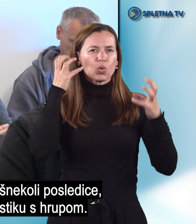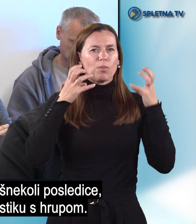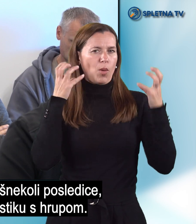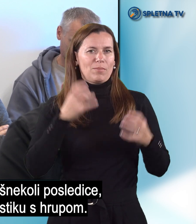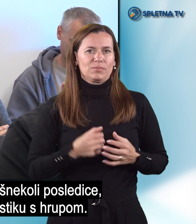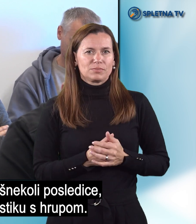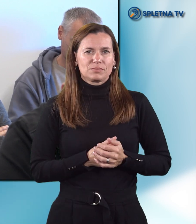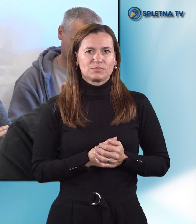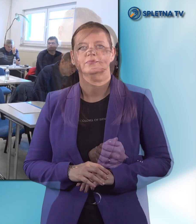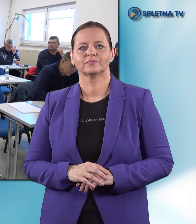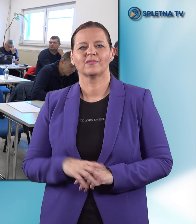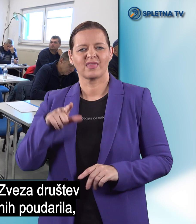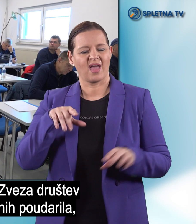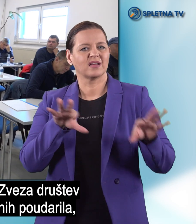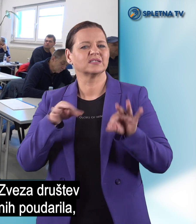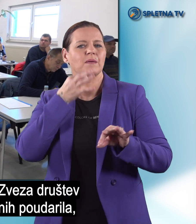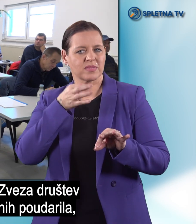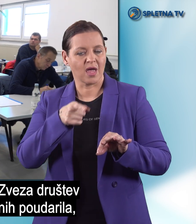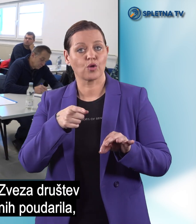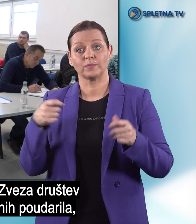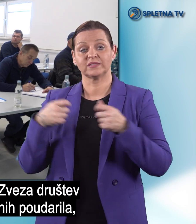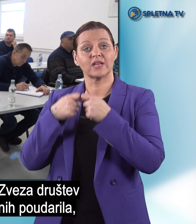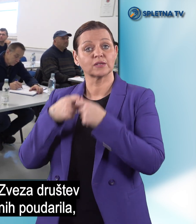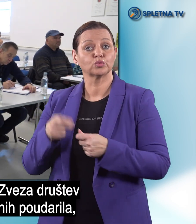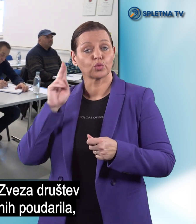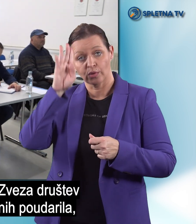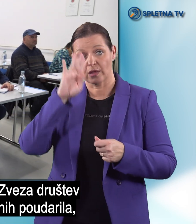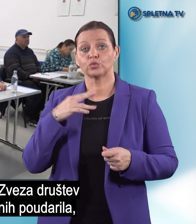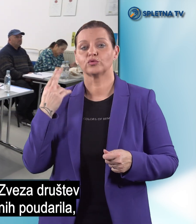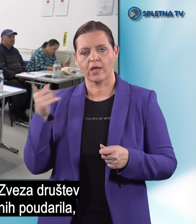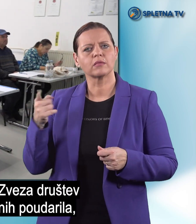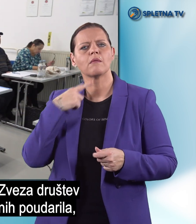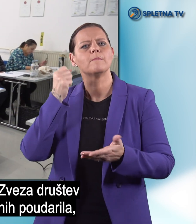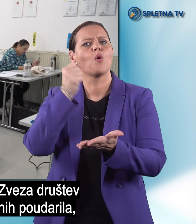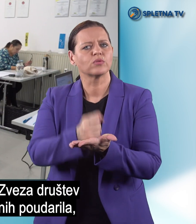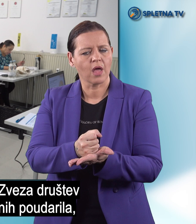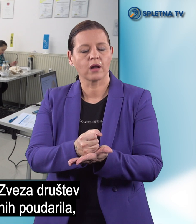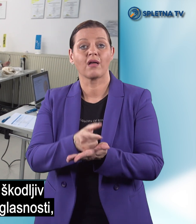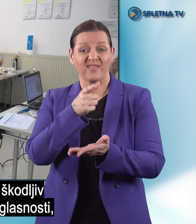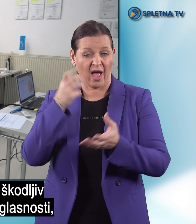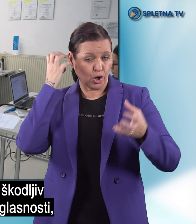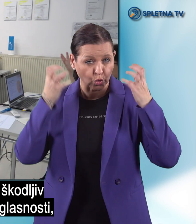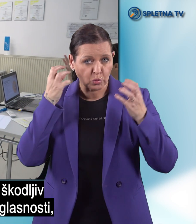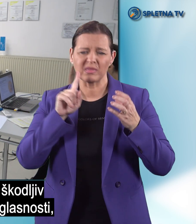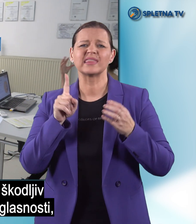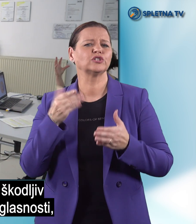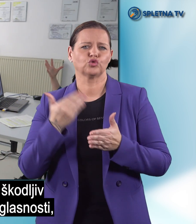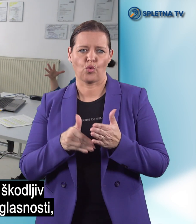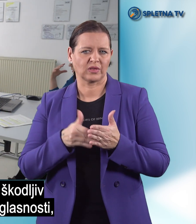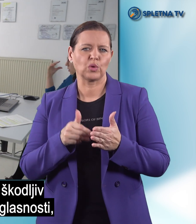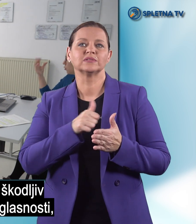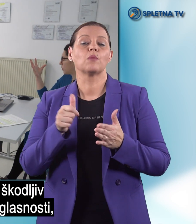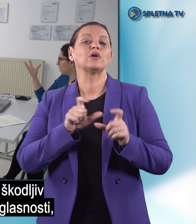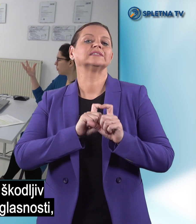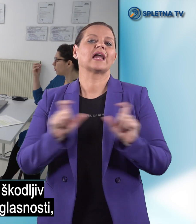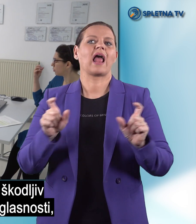s hrupom. Na seminarju je Zveza društev gluhih in naglušnih poudarila, da hrup ni škodljiv